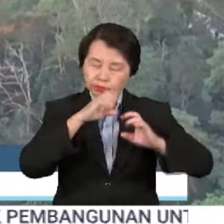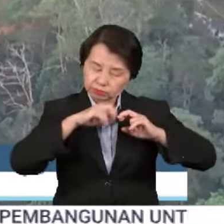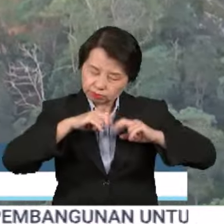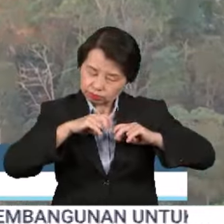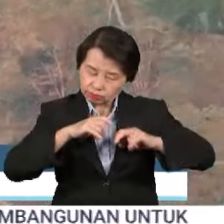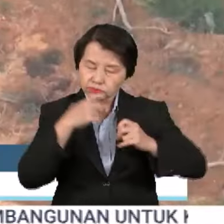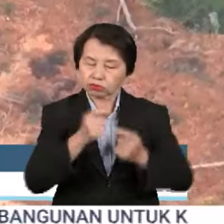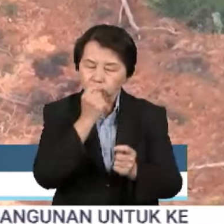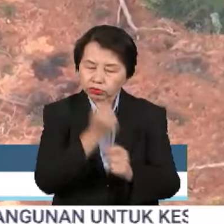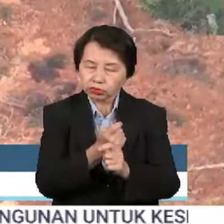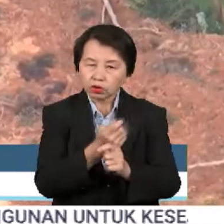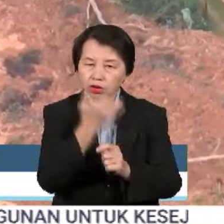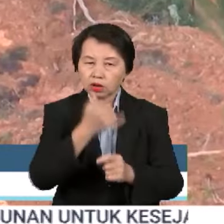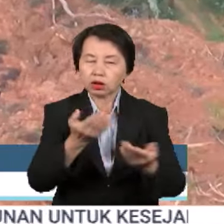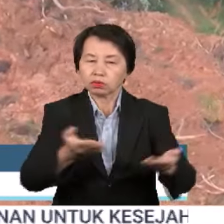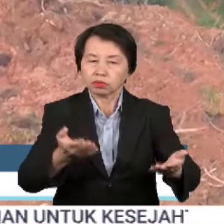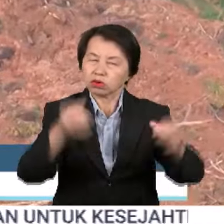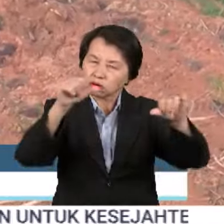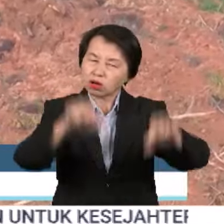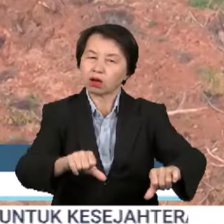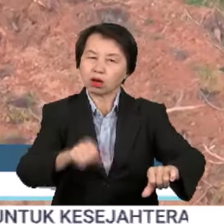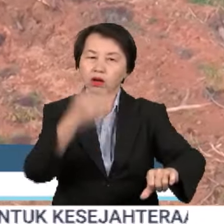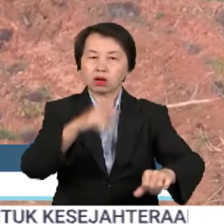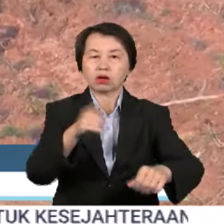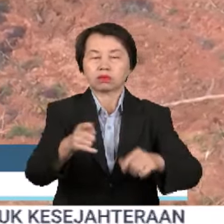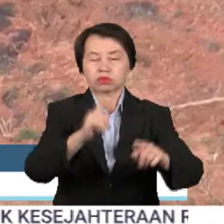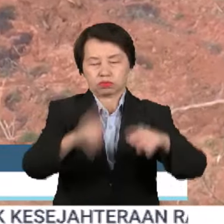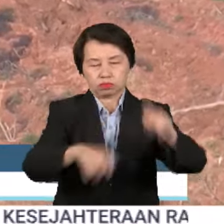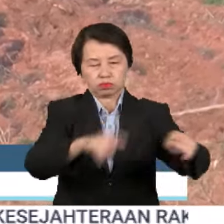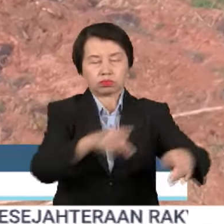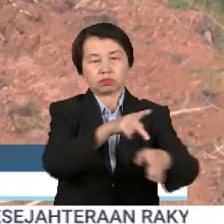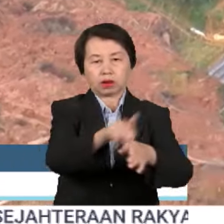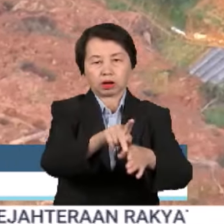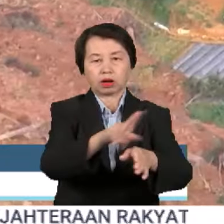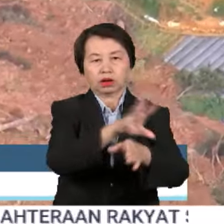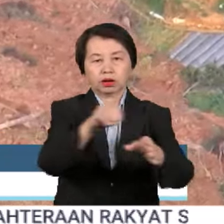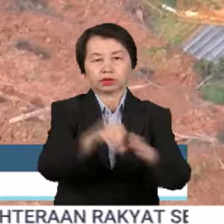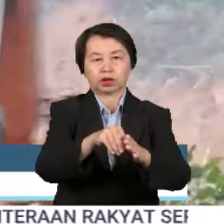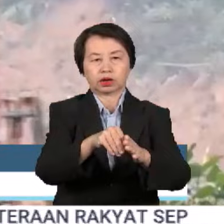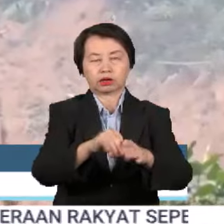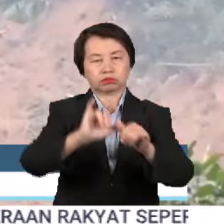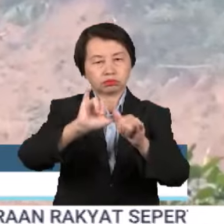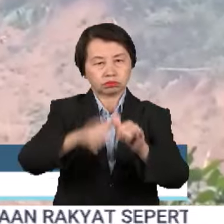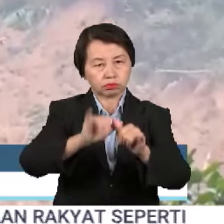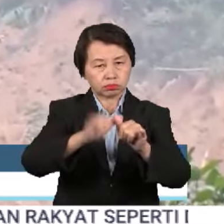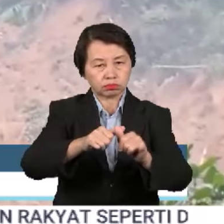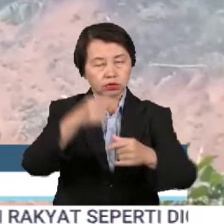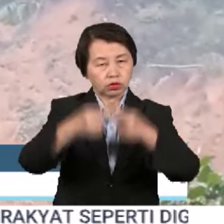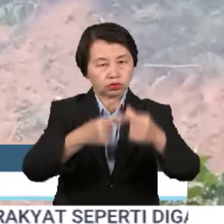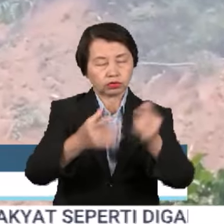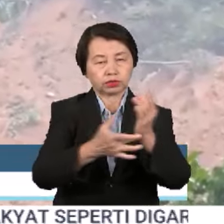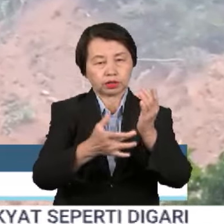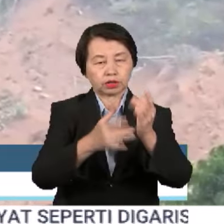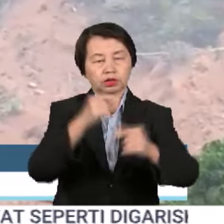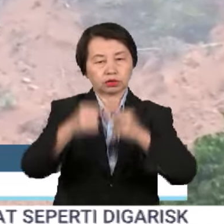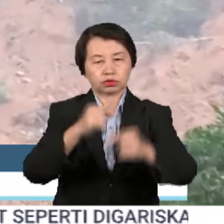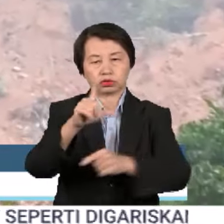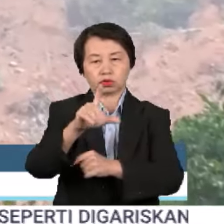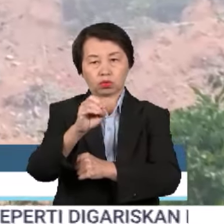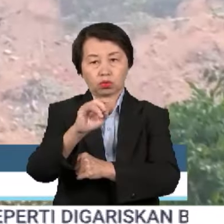bagi menentukan mekanisme kegagalan oleh berbagai pakar termasuk dari aspek kejutan geoteknik dan geologi